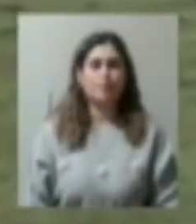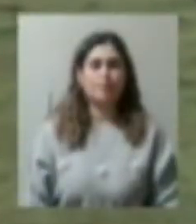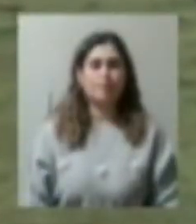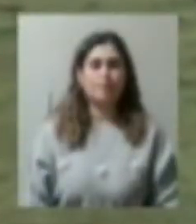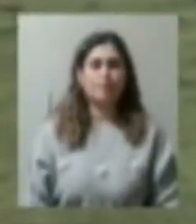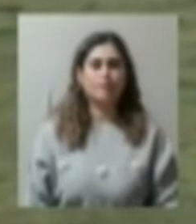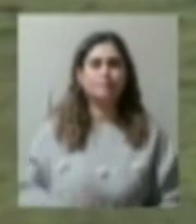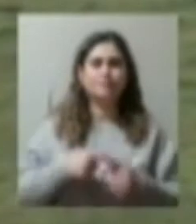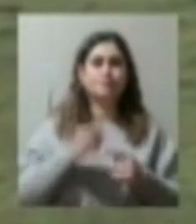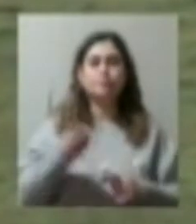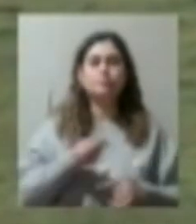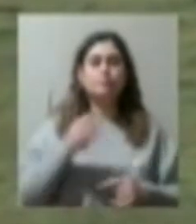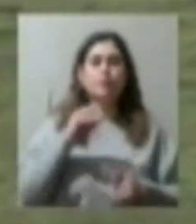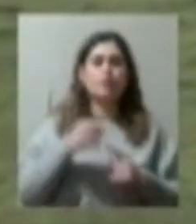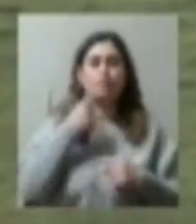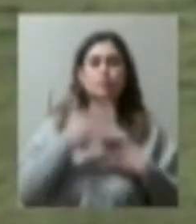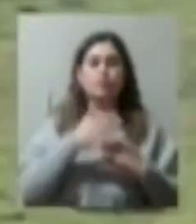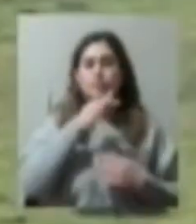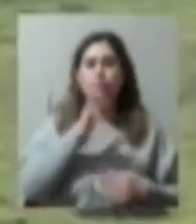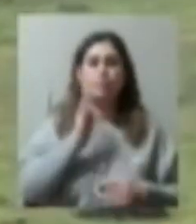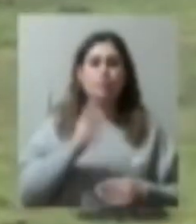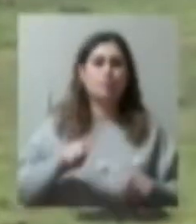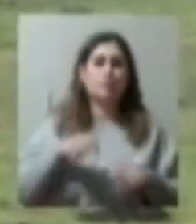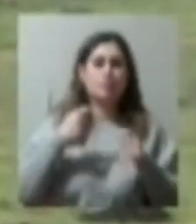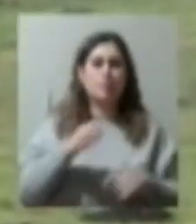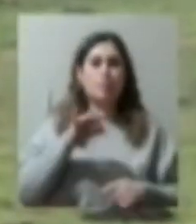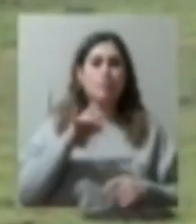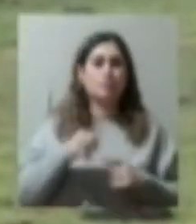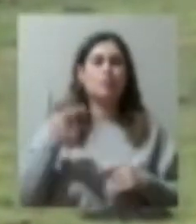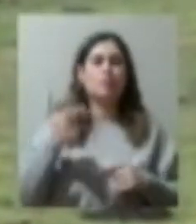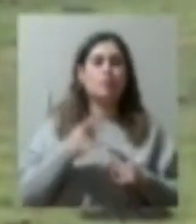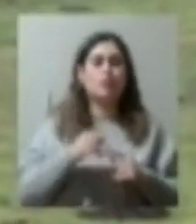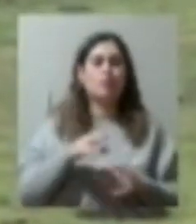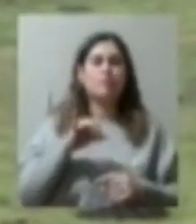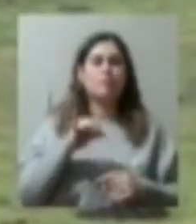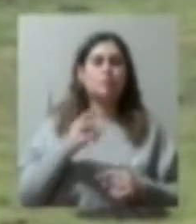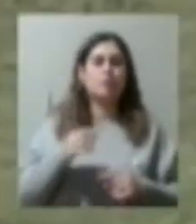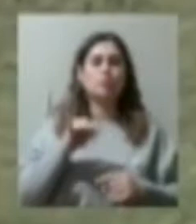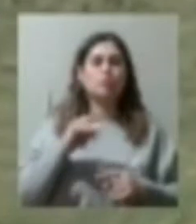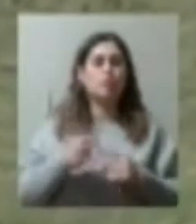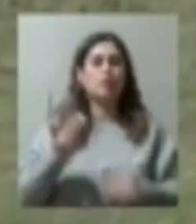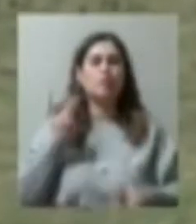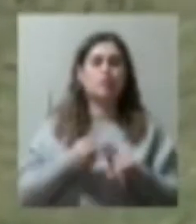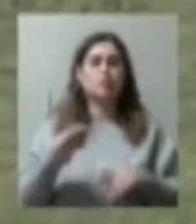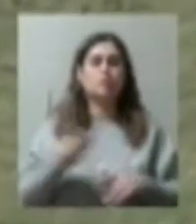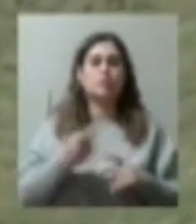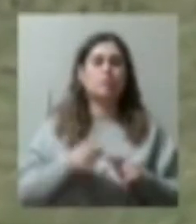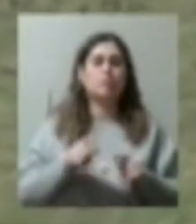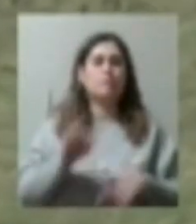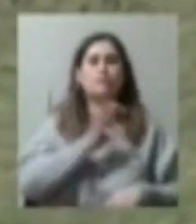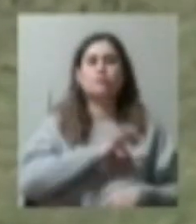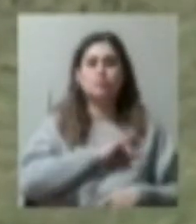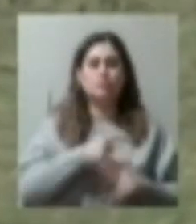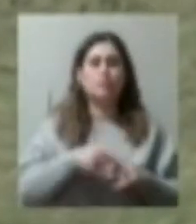Ця земельна ділянка найближчим часом буде передана в оренду громадянам для випасання худоби. Раніше ця земля так і використовувалась,